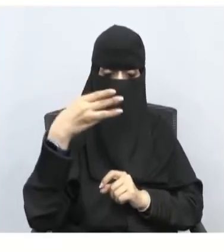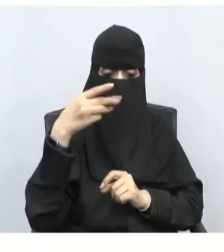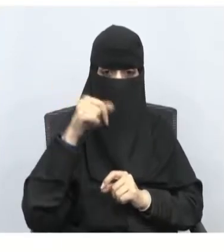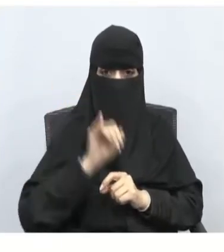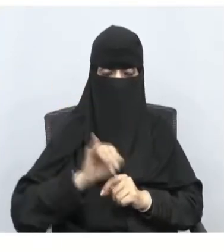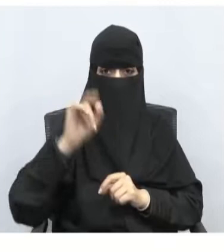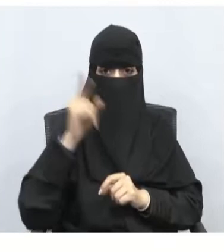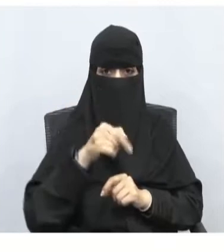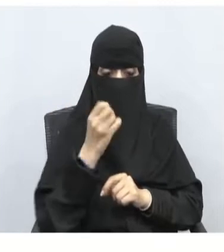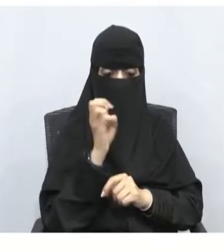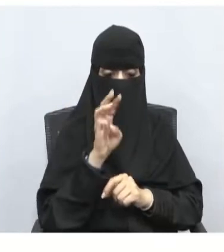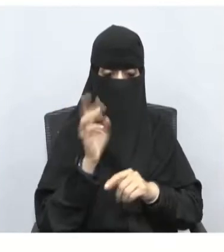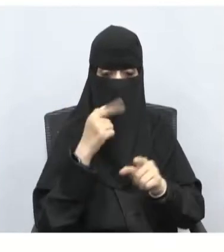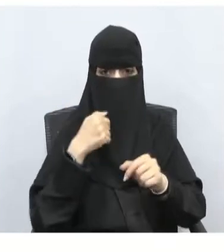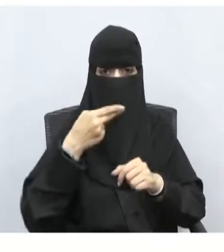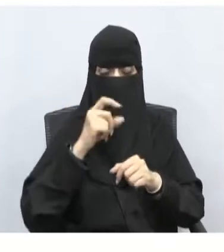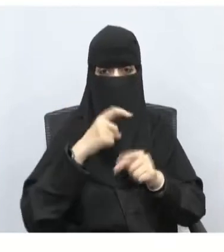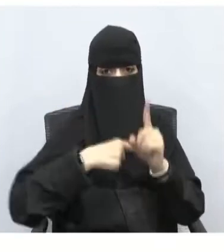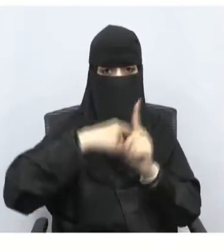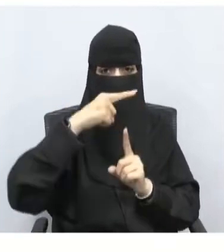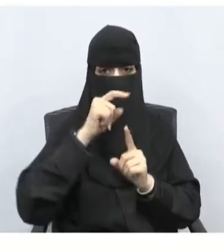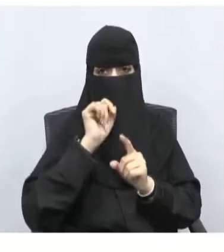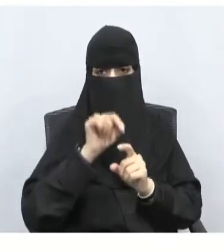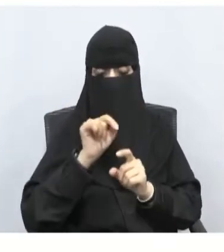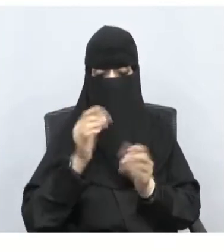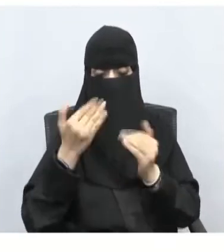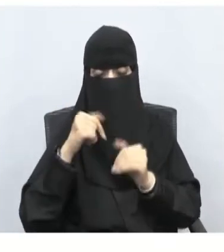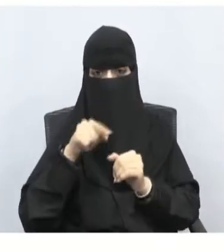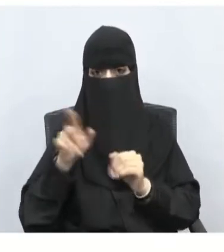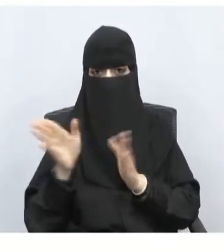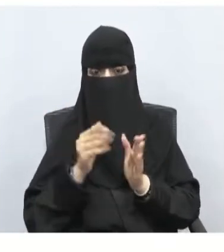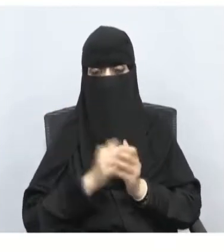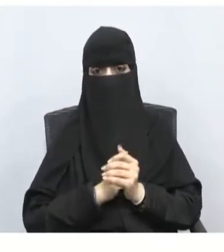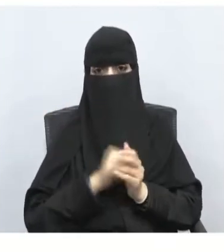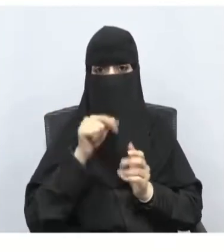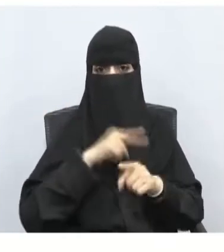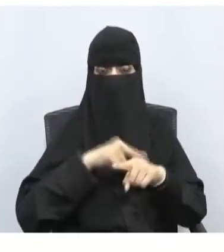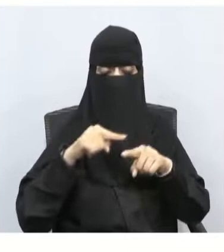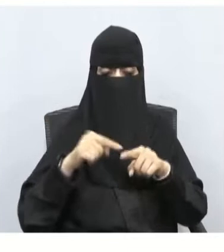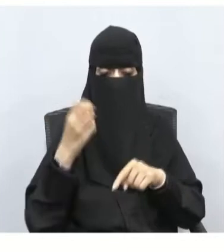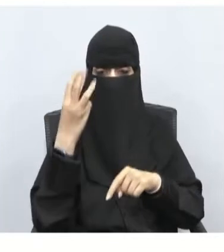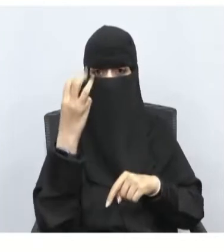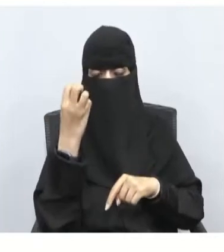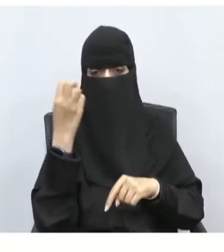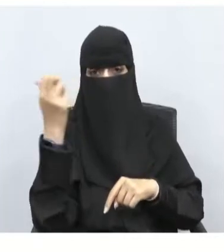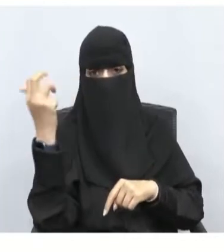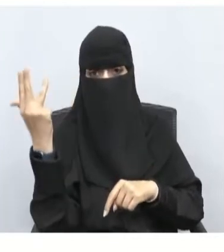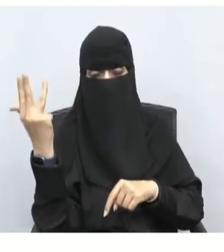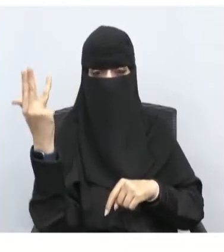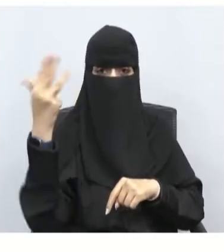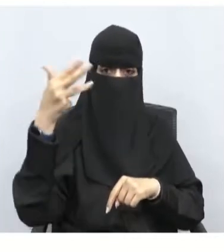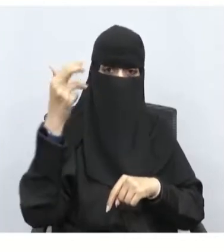331 متر لكل ثانية عند درجة 0 درجة سيليزية أو مئوية إلى